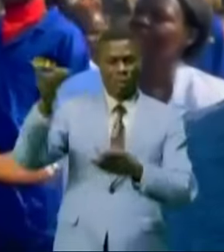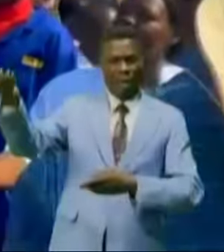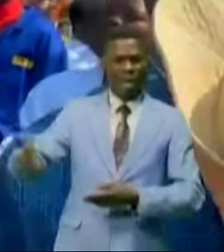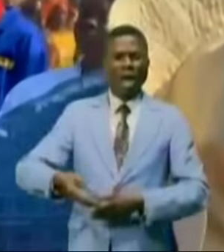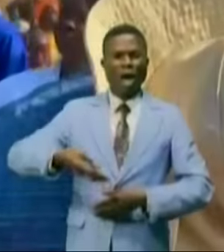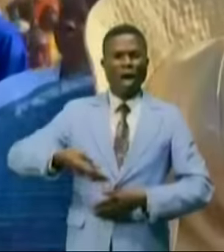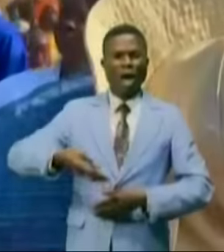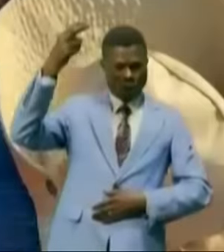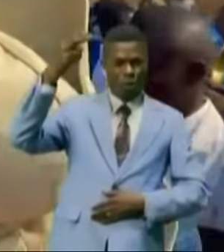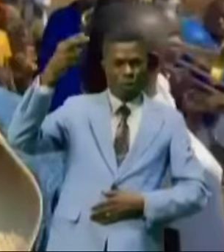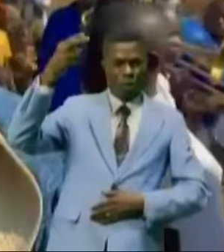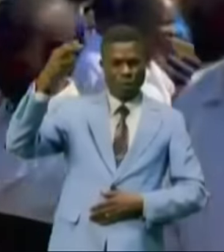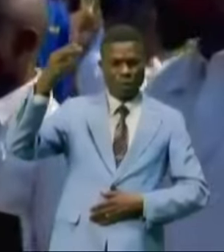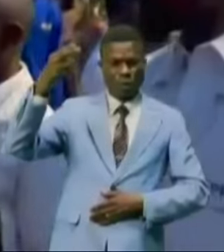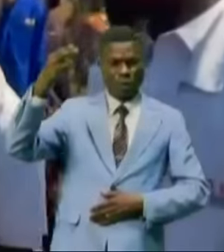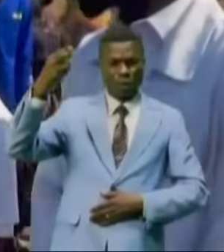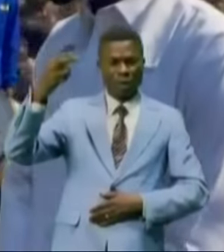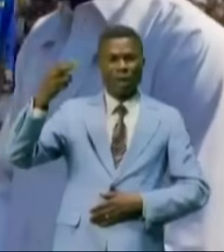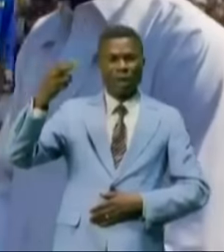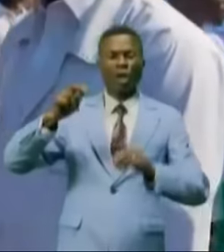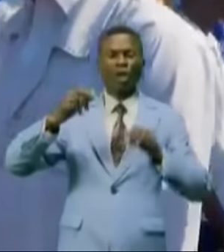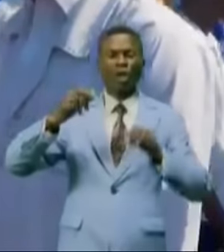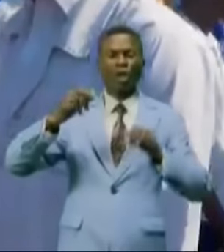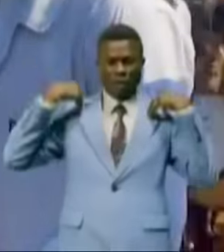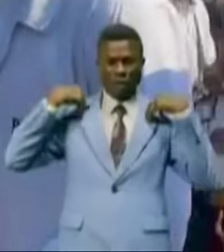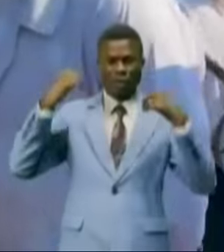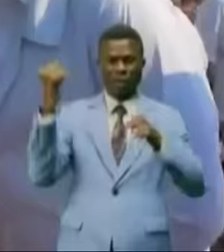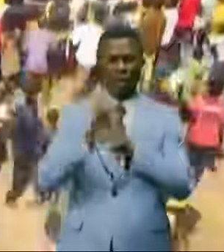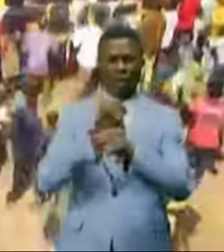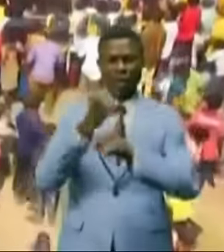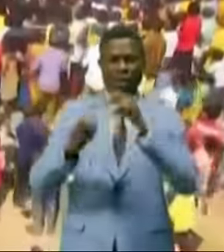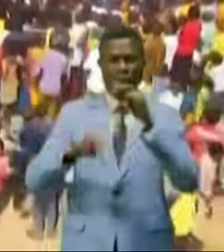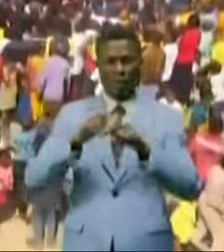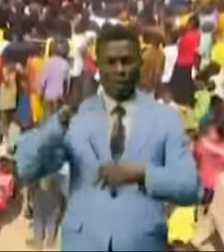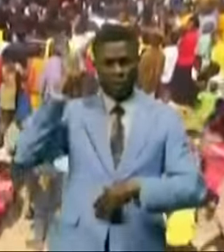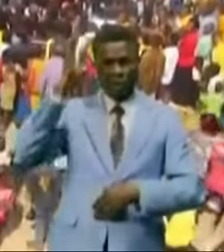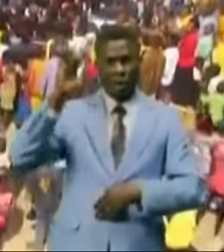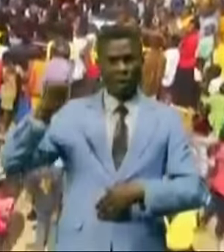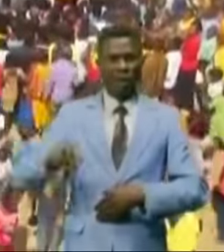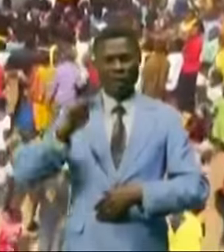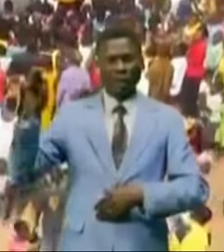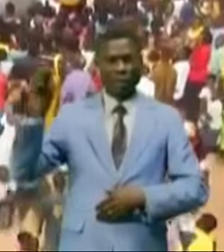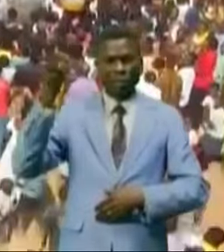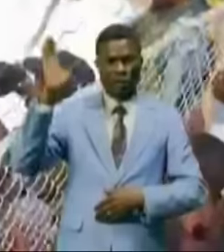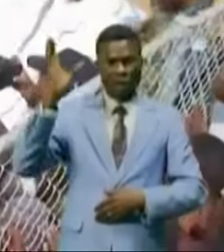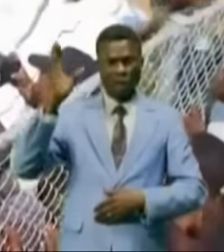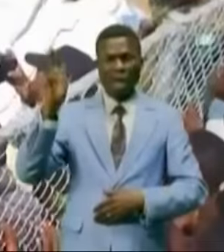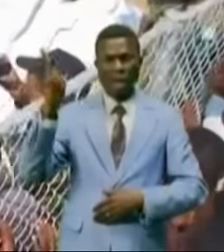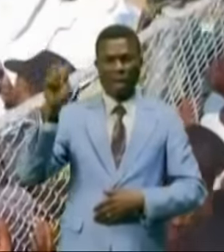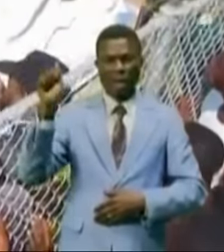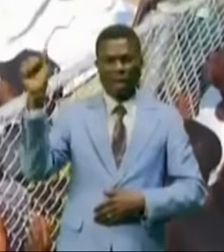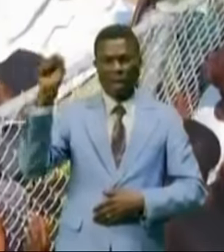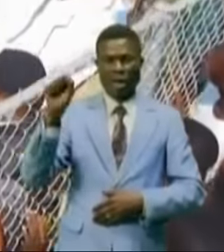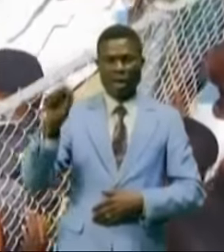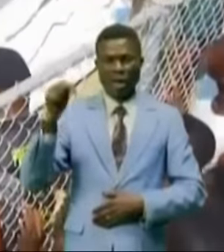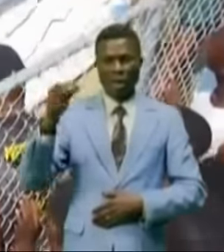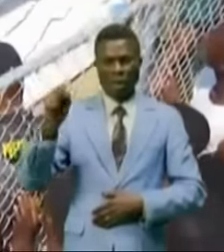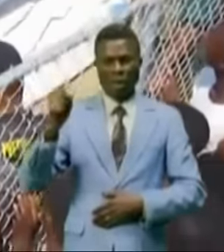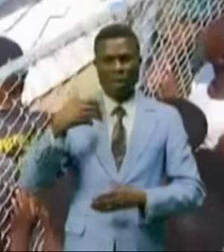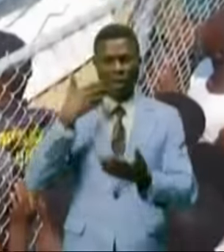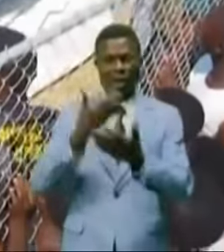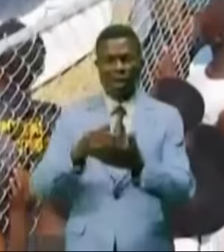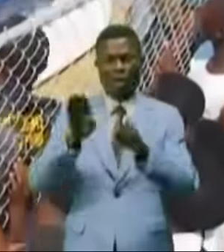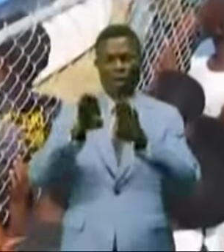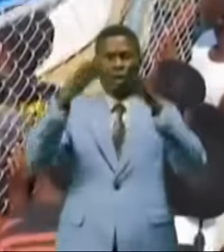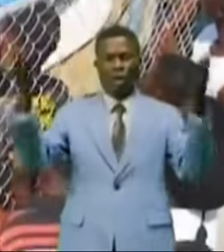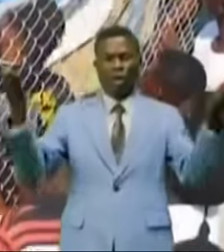chaleureux au commandant du service national, le général-major Jean-Pierre Kasongo Kabwik. Ce dernier est arrivé pour l'inauguration